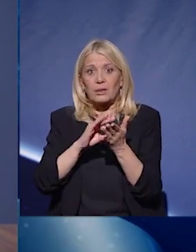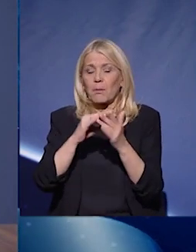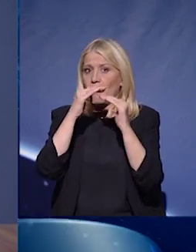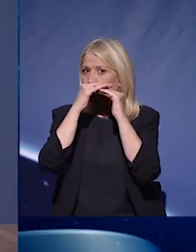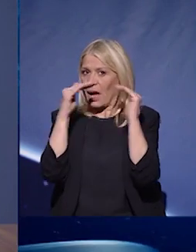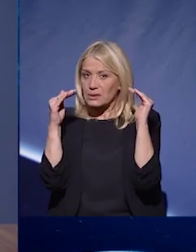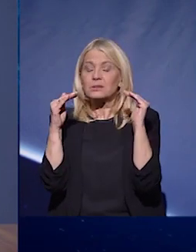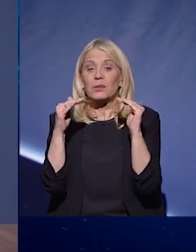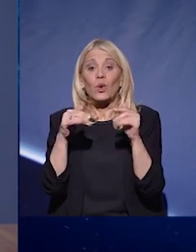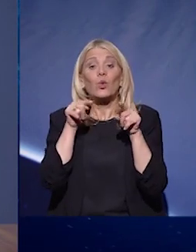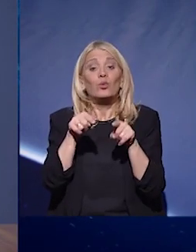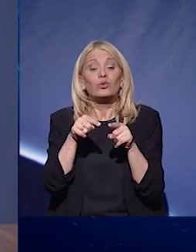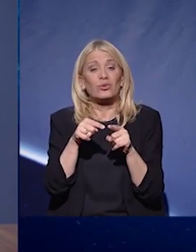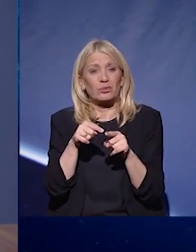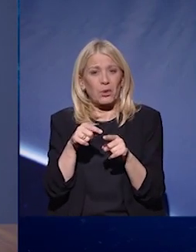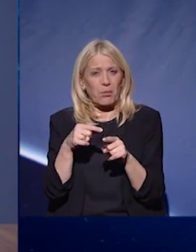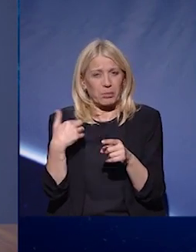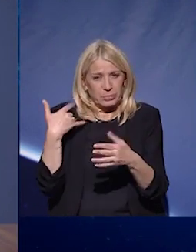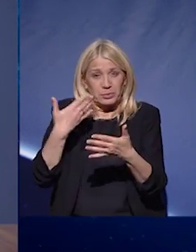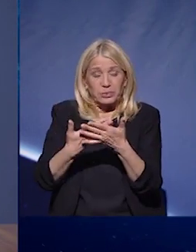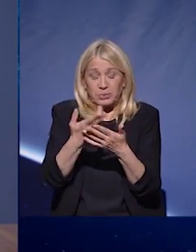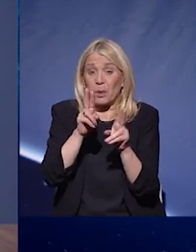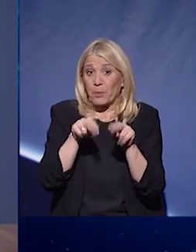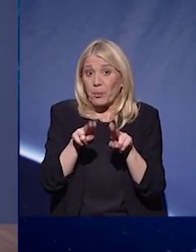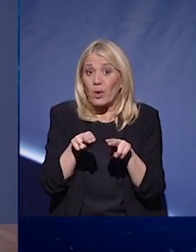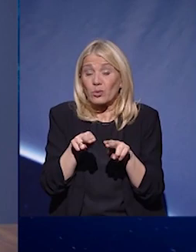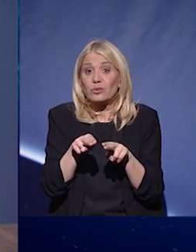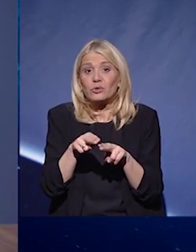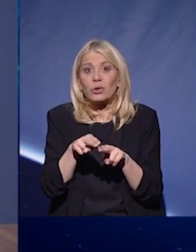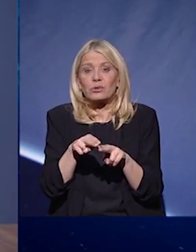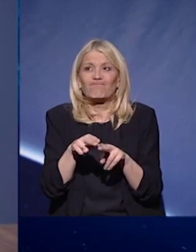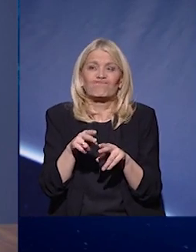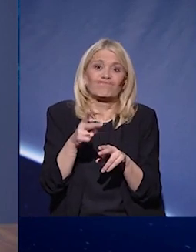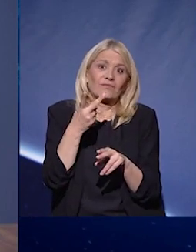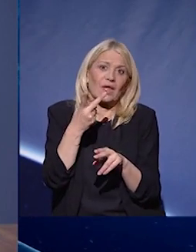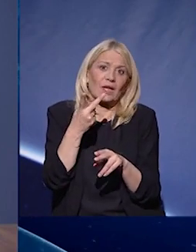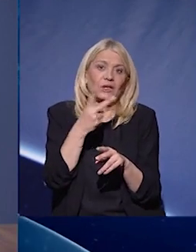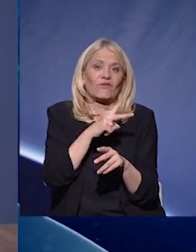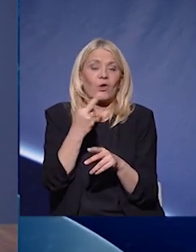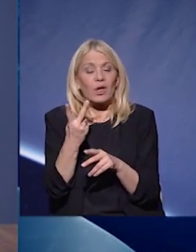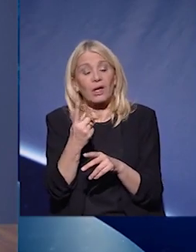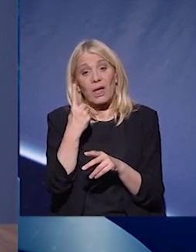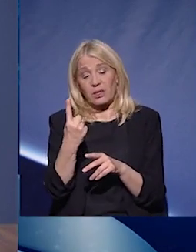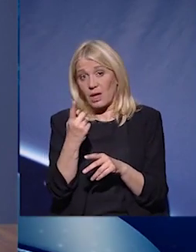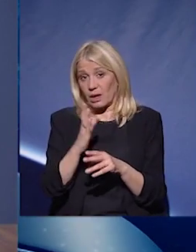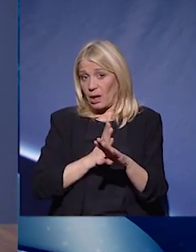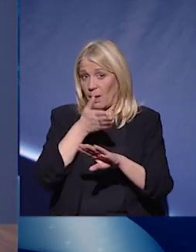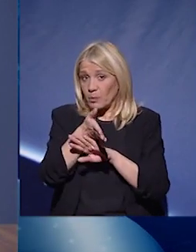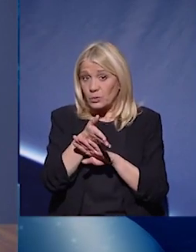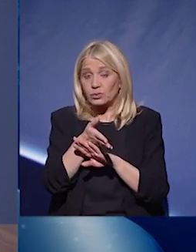maksimumu. U tom periodu su mogućnosti dvojake. Jedna je da nam uđe